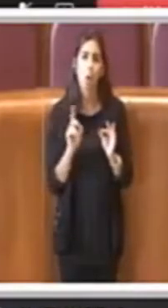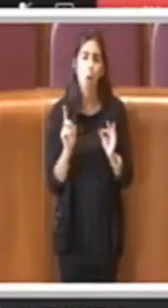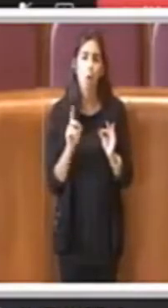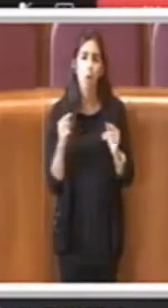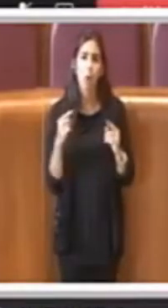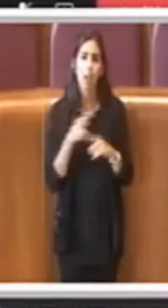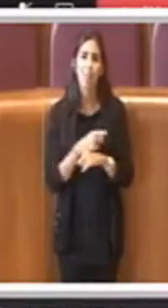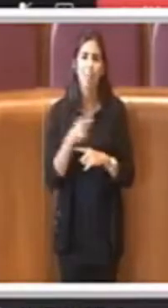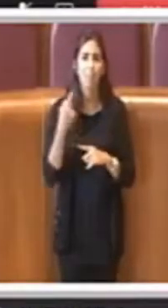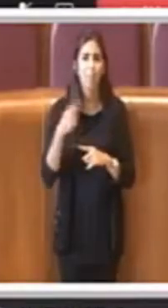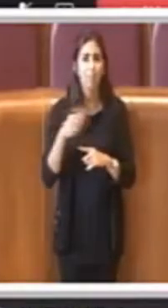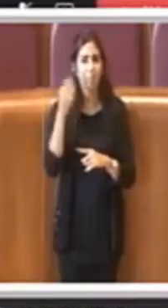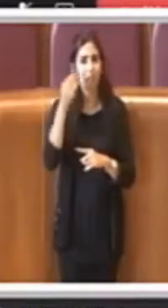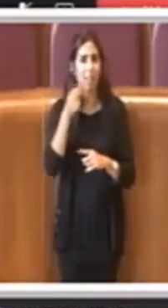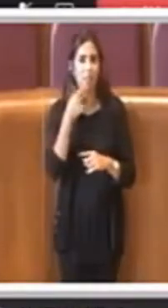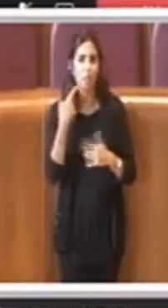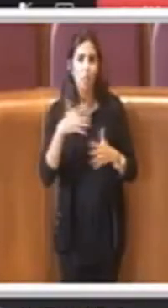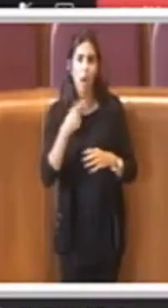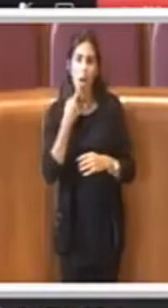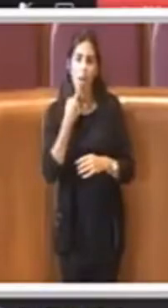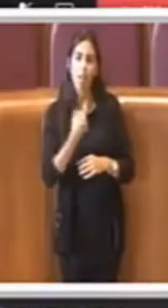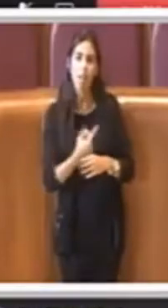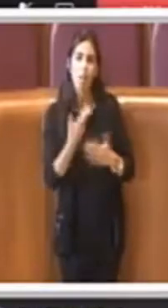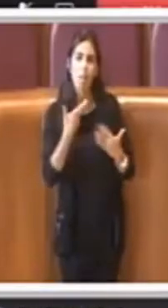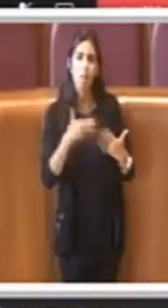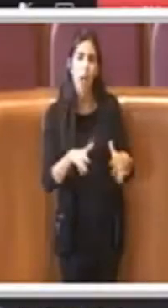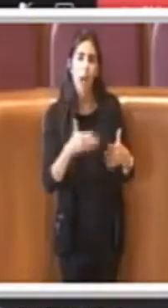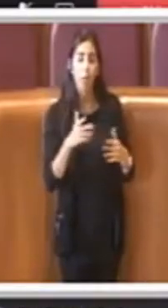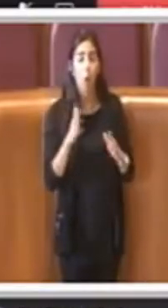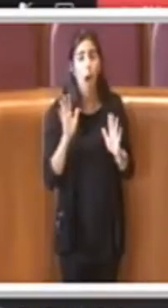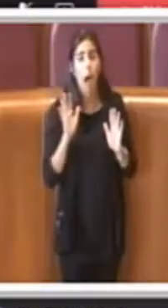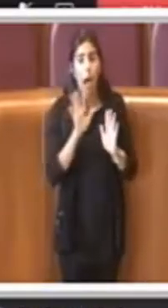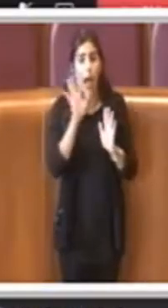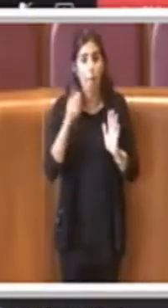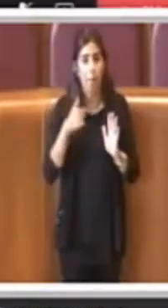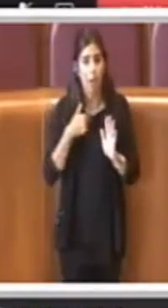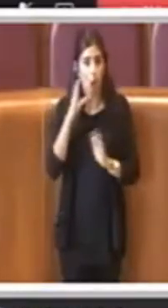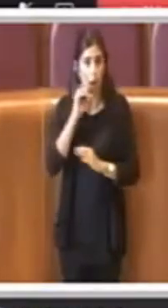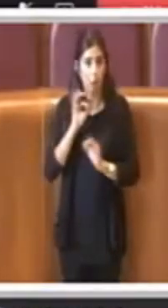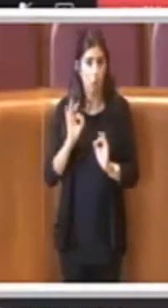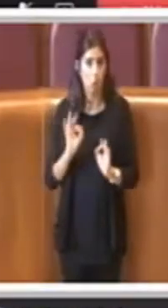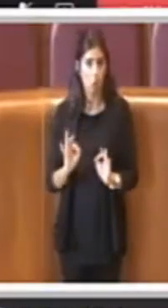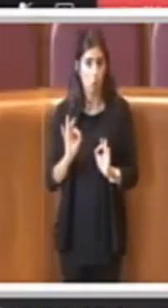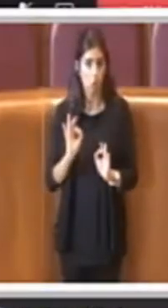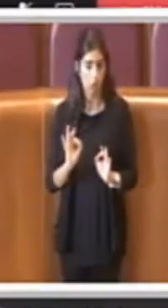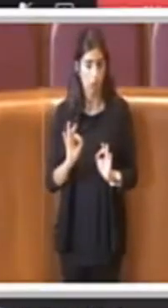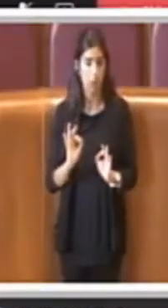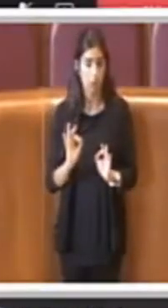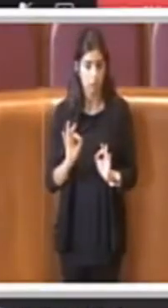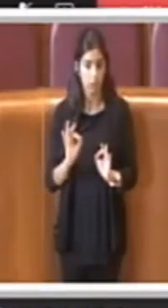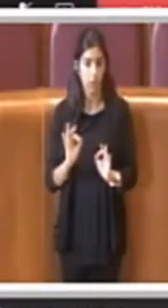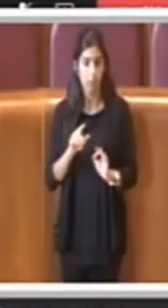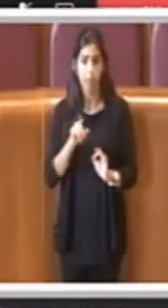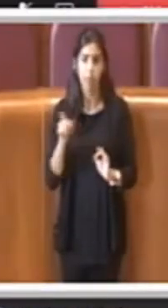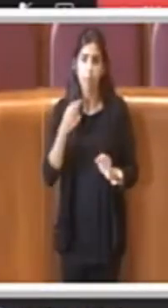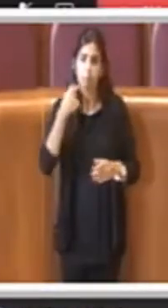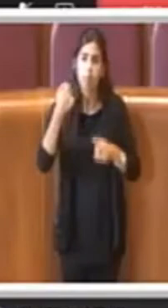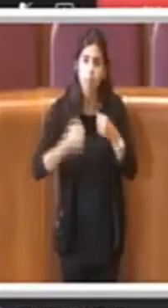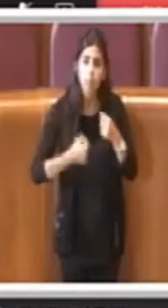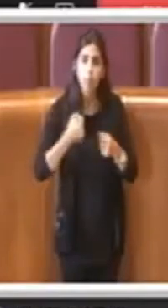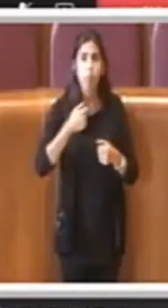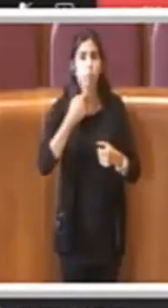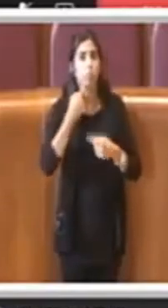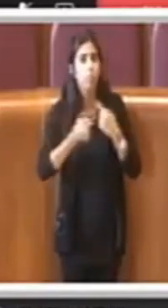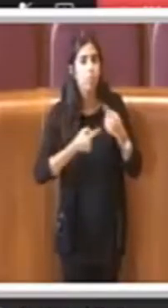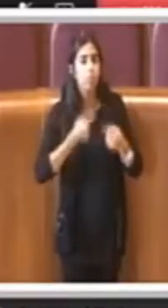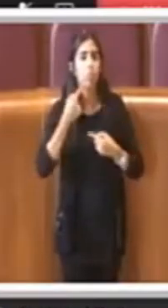dire, rappresentate, o comunque così ho compreso, diciamo, di contestazione anche